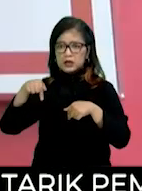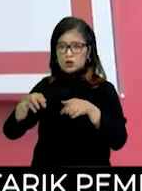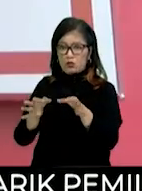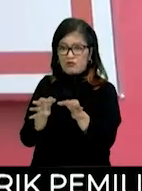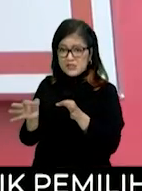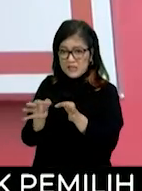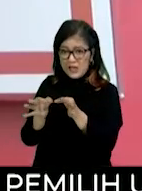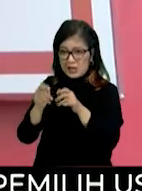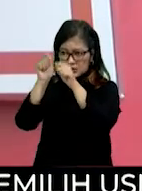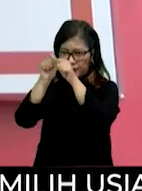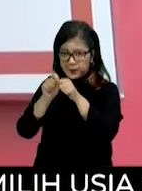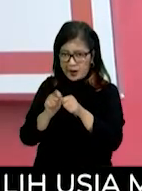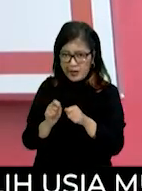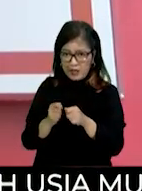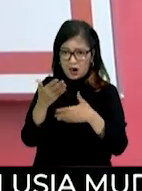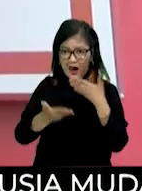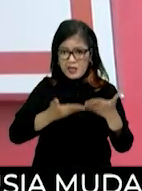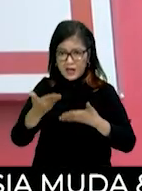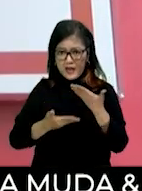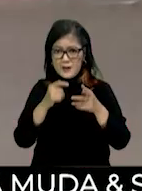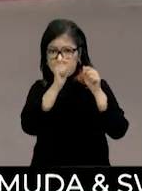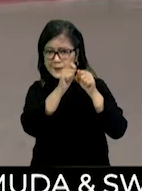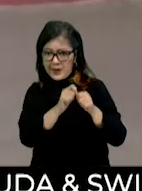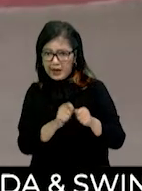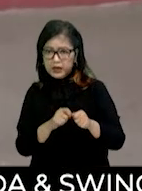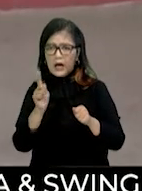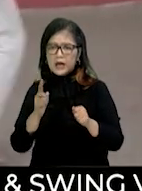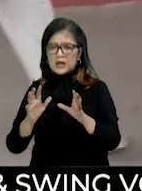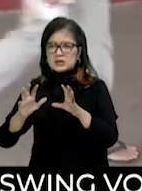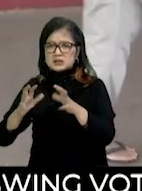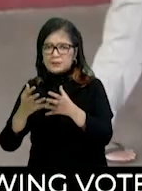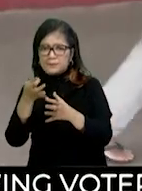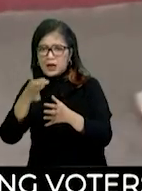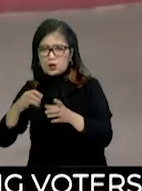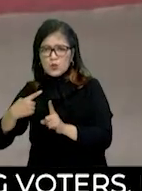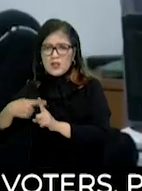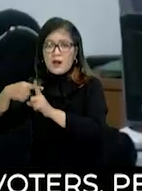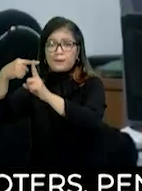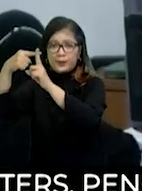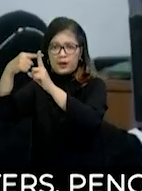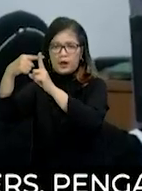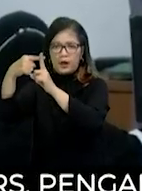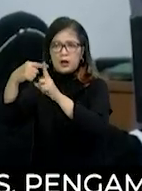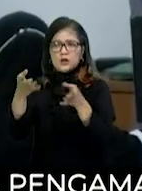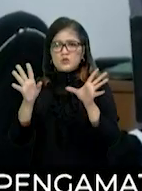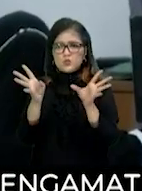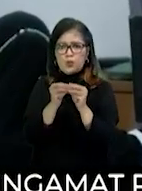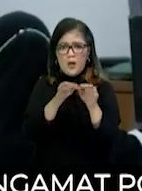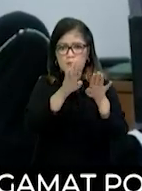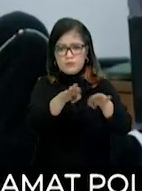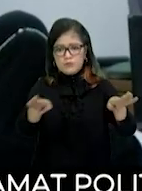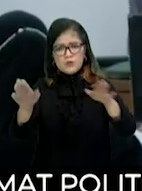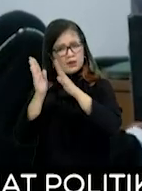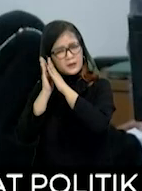meningkatkan kualitas layanan, dan serta kita menambah SDM, Mas, untuk antisipasi corona tahun ini. Jumlah bed, apakah nantinya ada penambahan, Mas? Dan